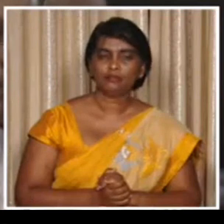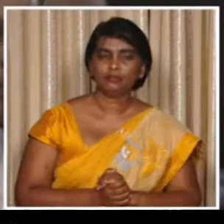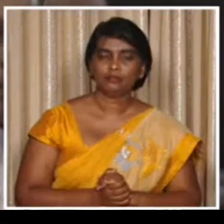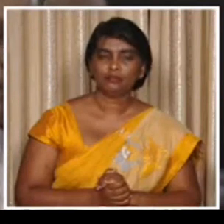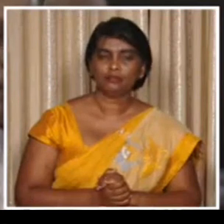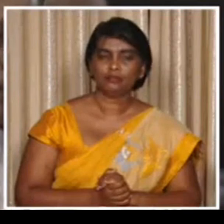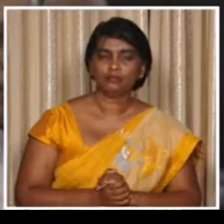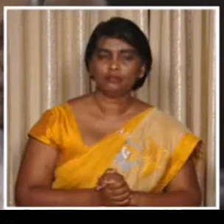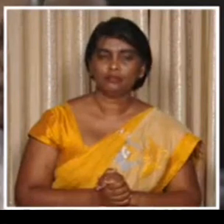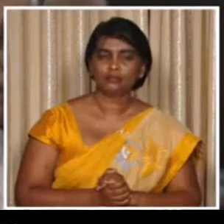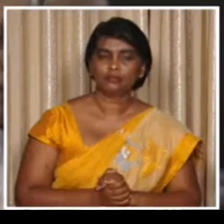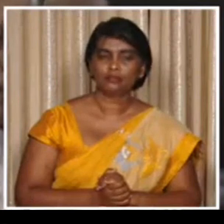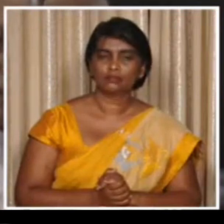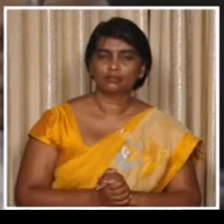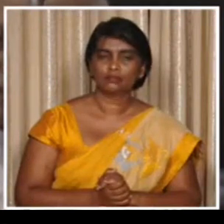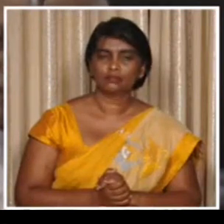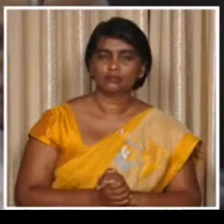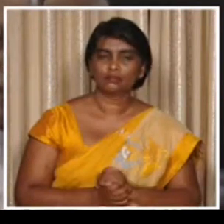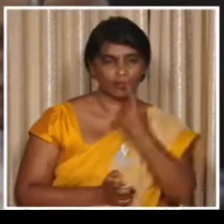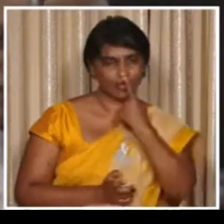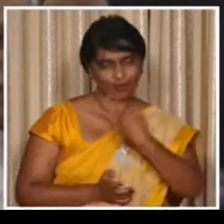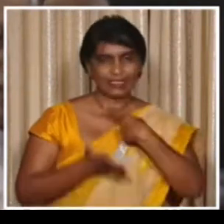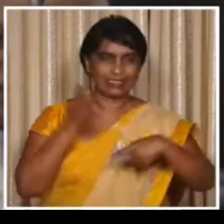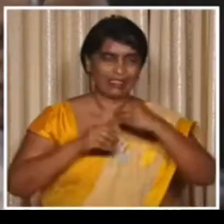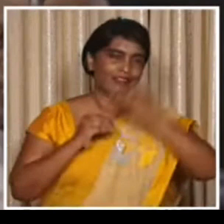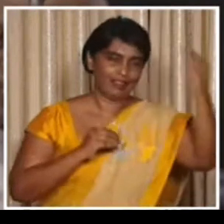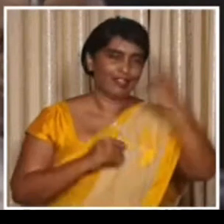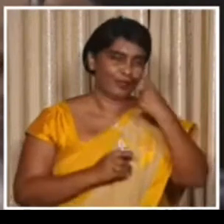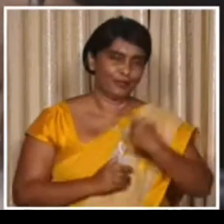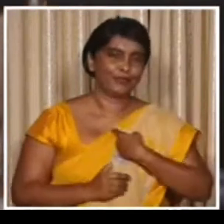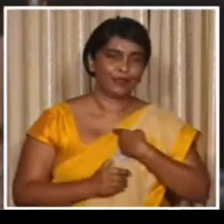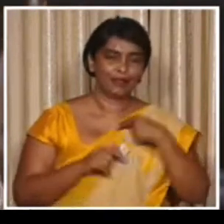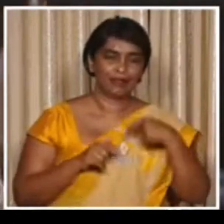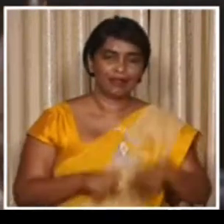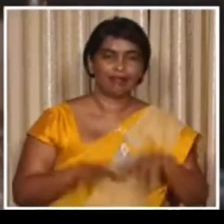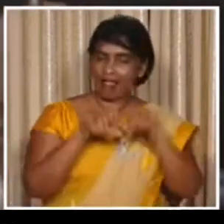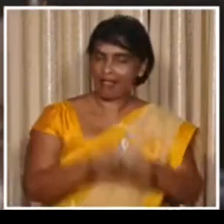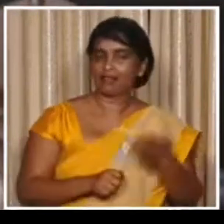මේ ඔබතුමත් කිව්වනේ මට ඡන්ද කාල දාන්න කියලා දැන් මේක අල්ලගෙන ඉන්නේ